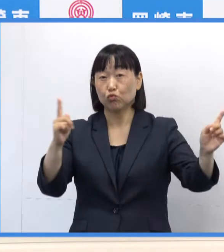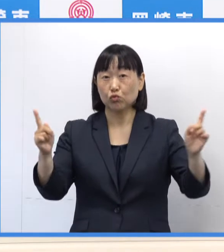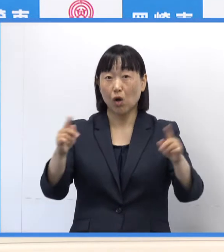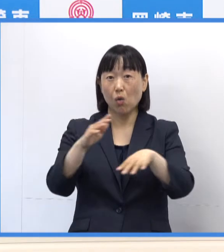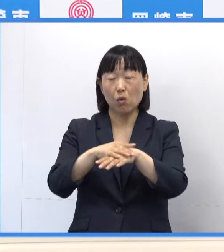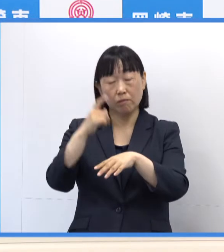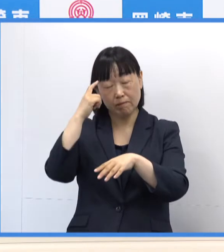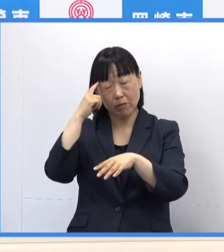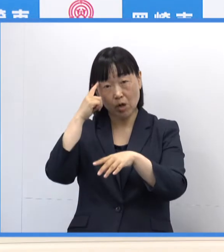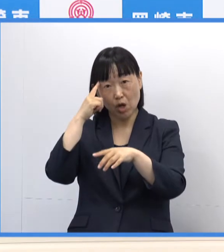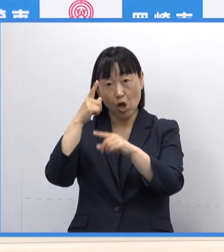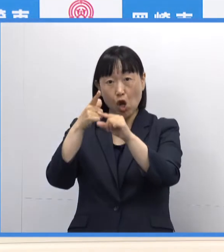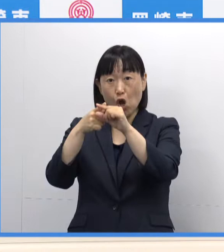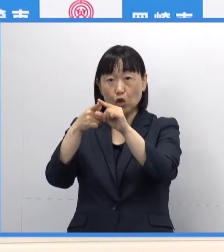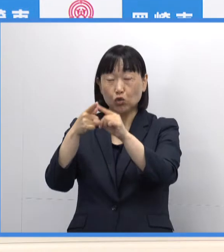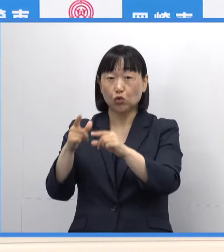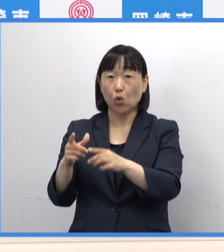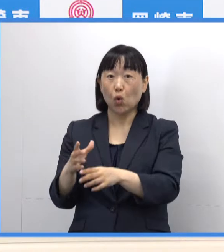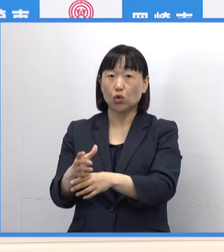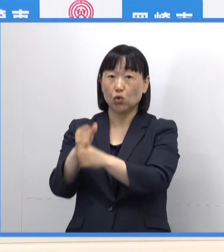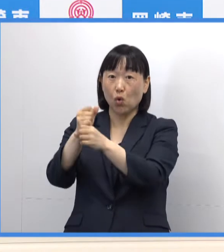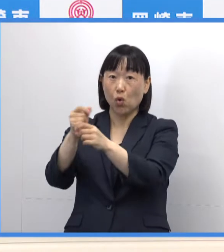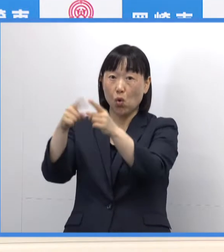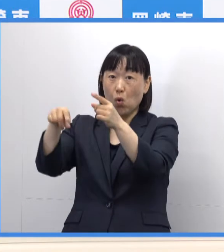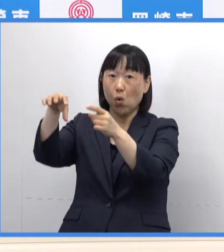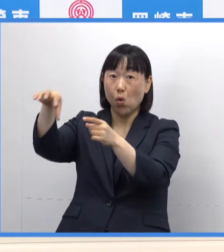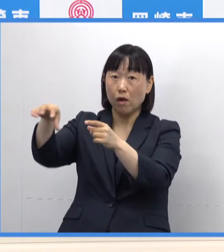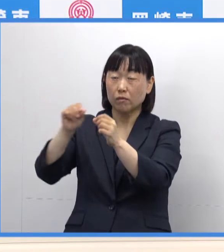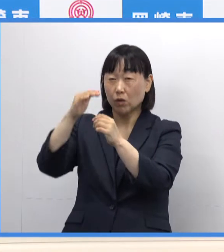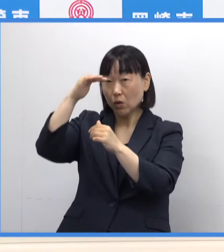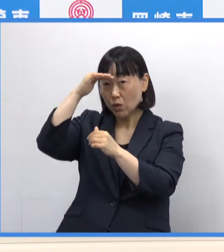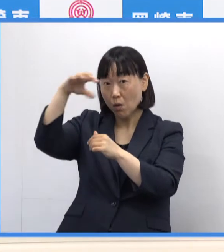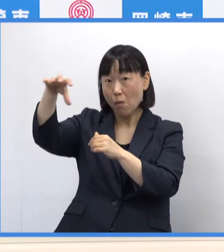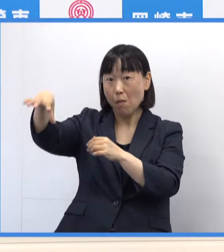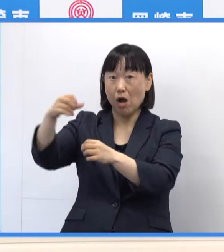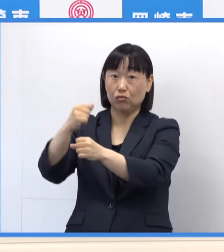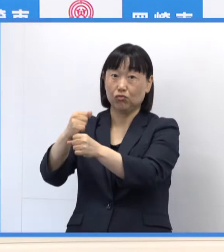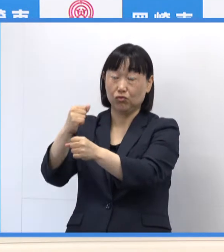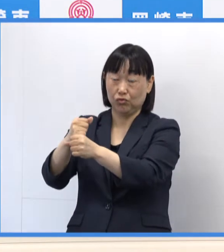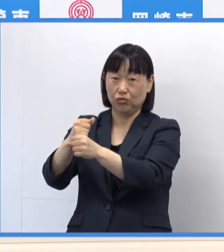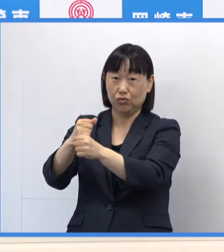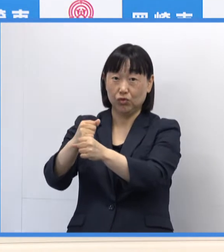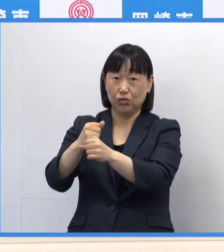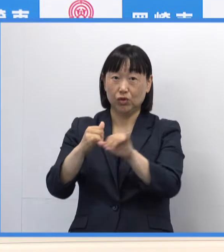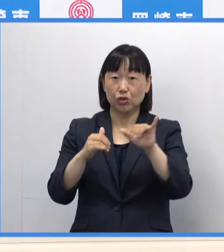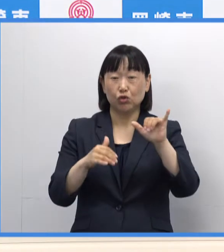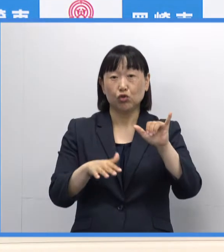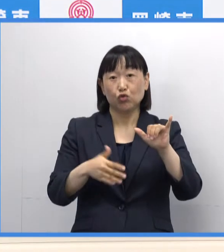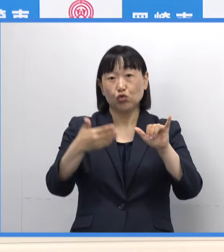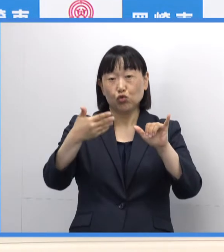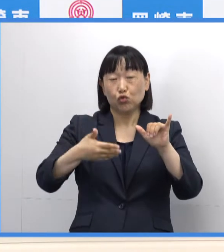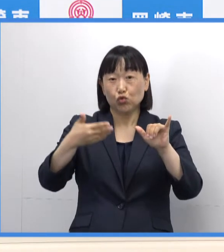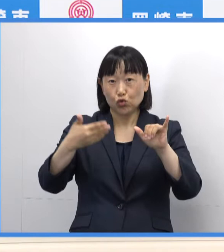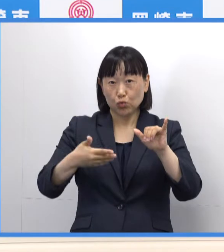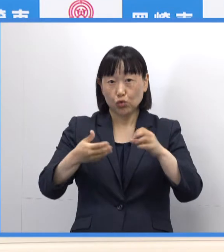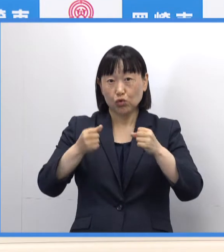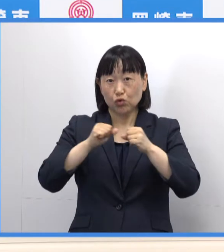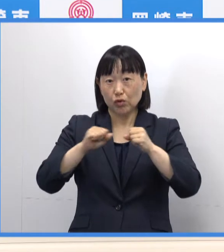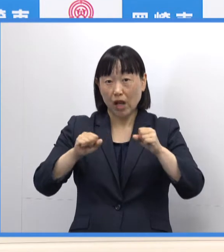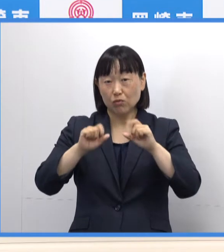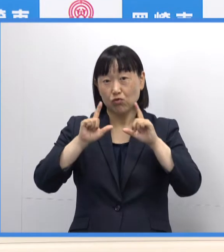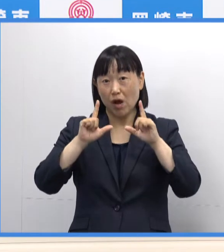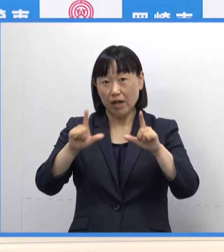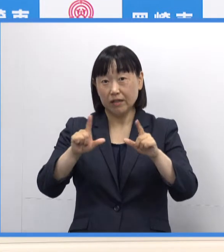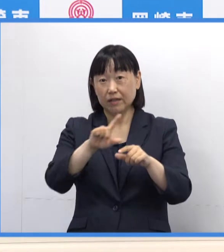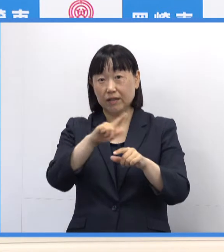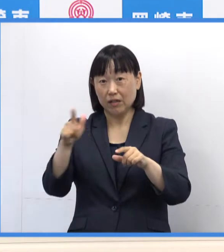崎中央総合公園のサテライト会場や YouTube ライブ配信と合わせて、ご自宅で